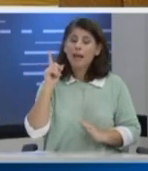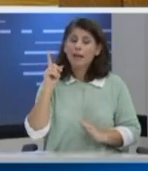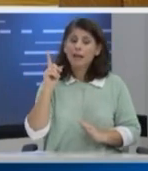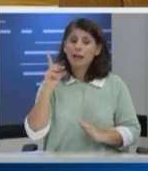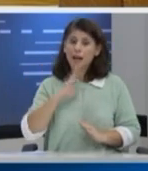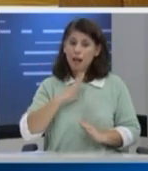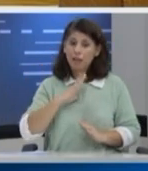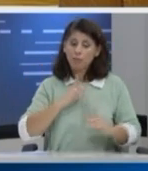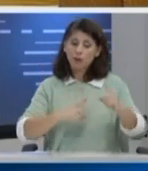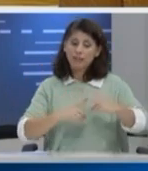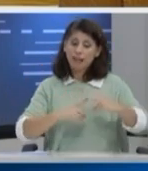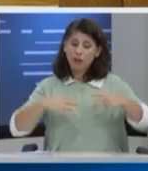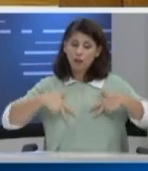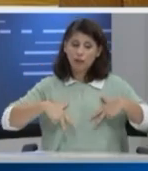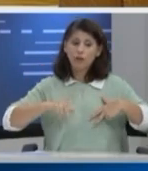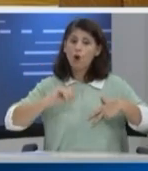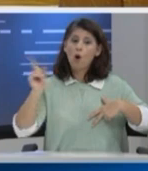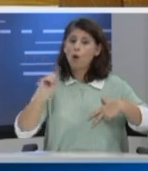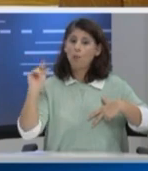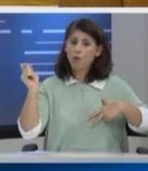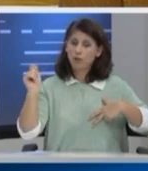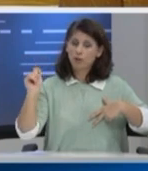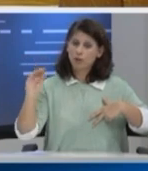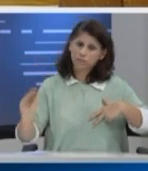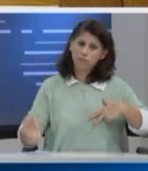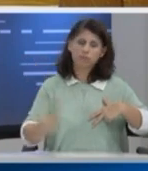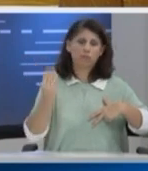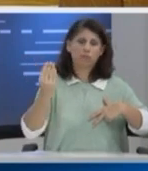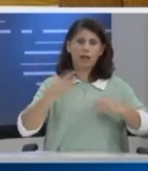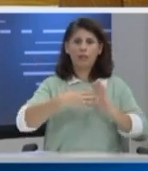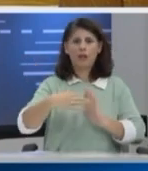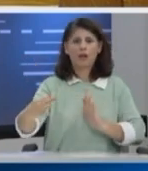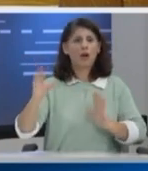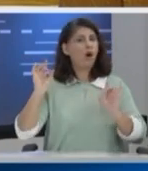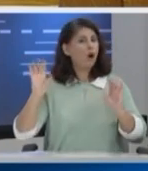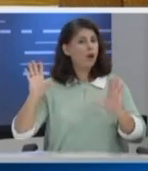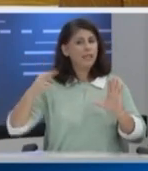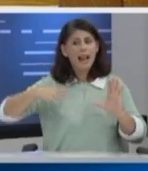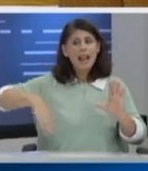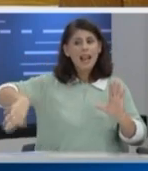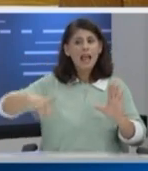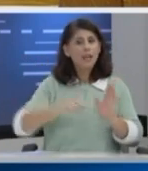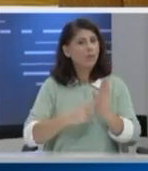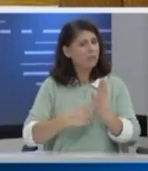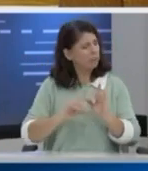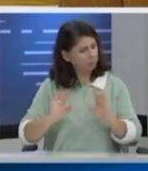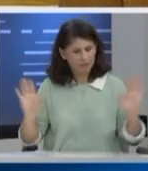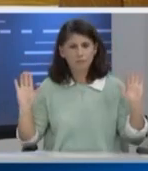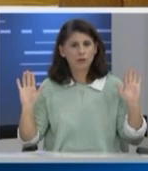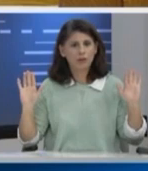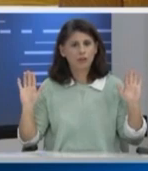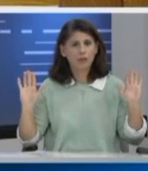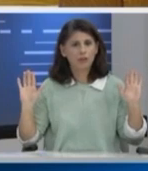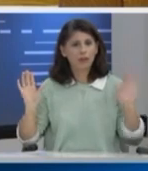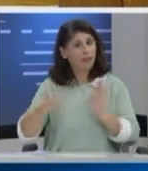εκλεγμένο τεχνοκράτη, αλλά όχι πολιτικό, χωρίς καμία λαϊκή νομιμοποίηση.